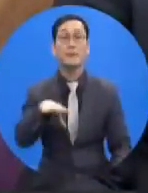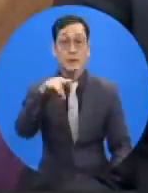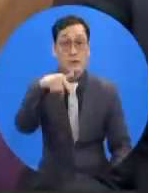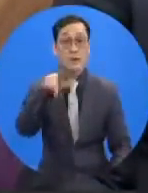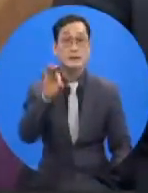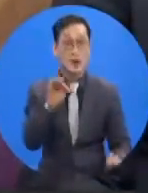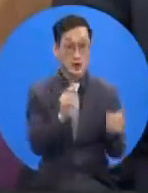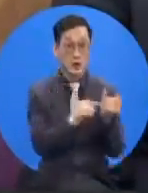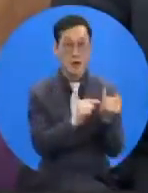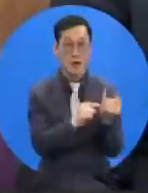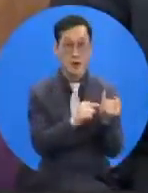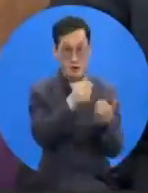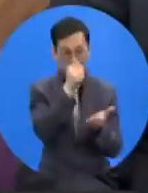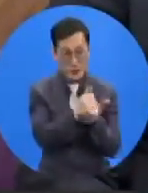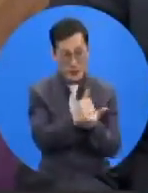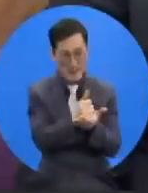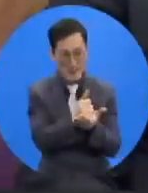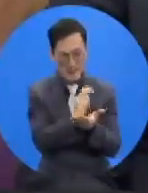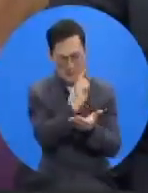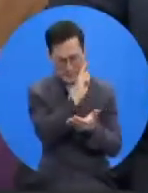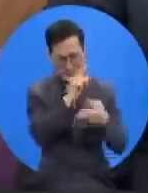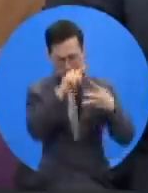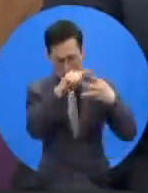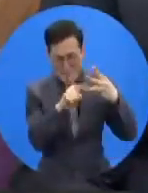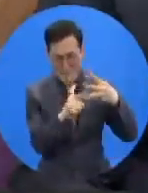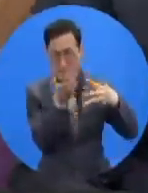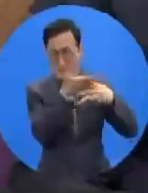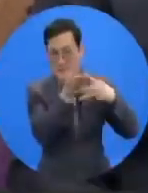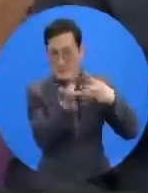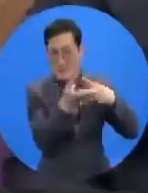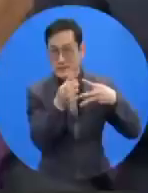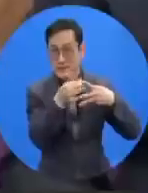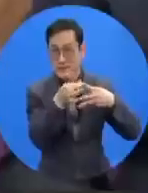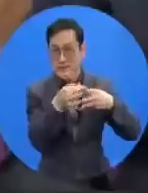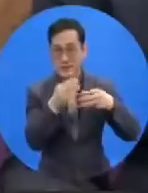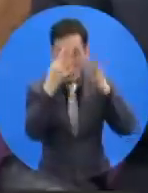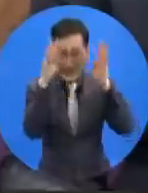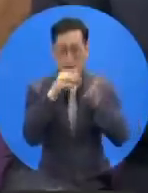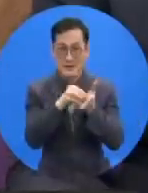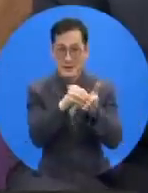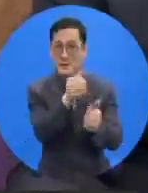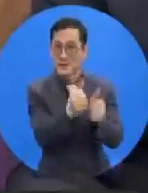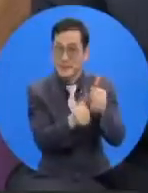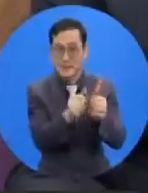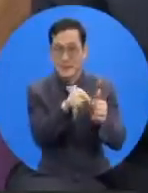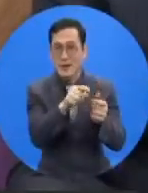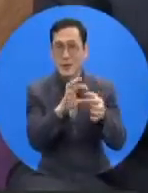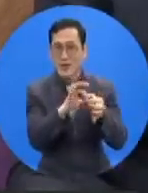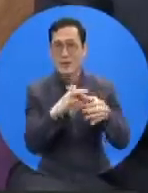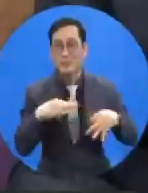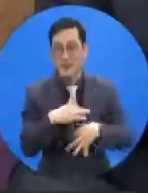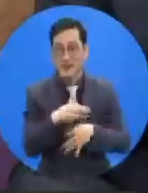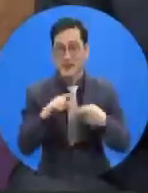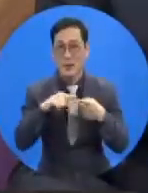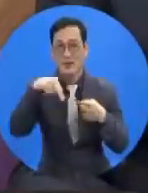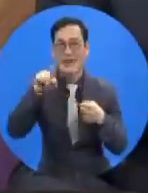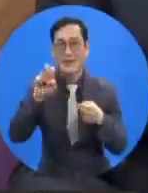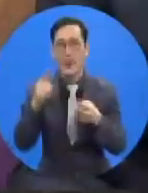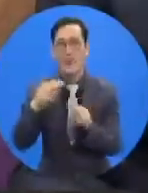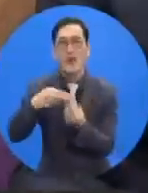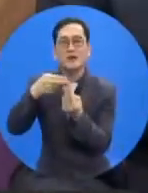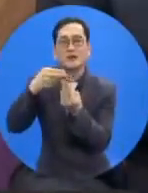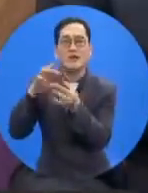혐의가 크게 카테고리가 세 가지가 있거든요. 첫 번째가 입시 비리, 두 번째가 사모펀드, 세 번째가